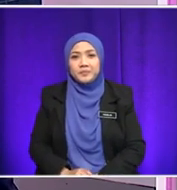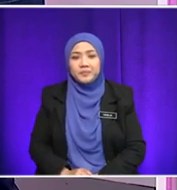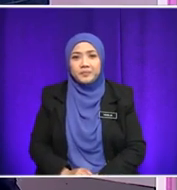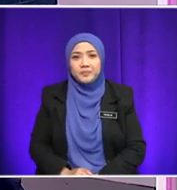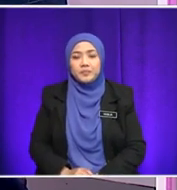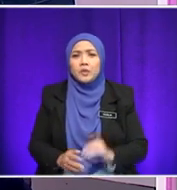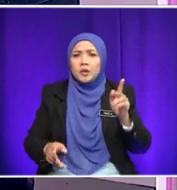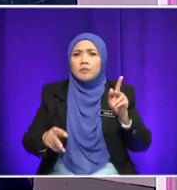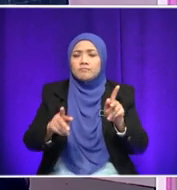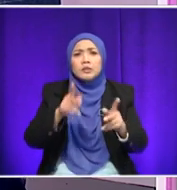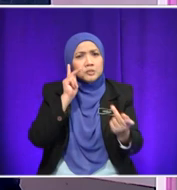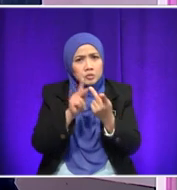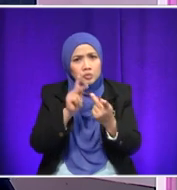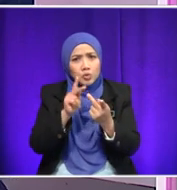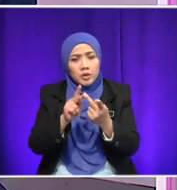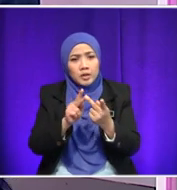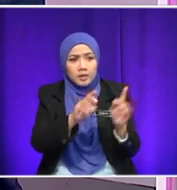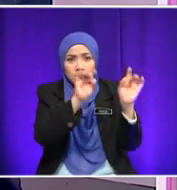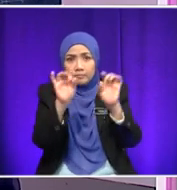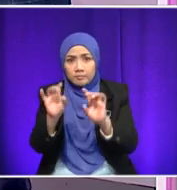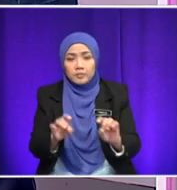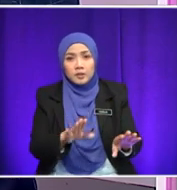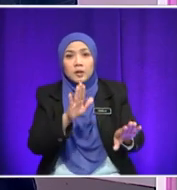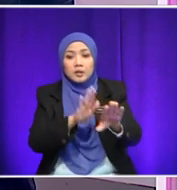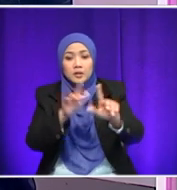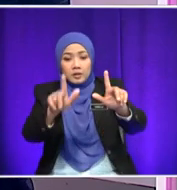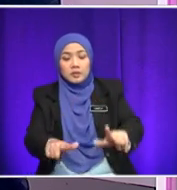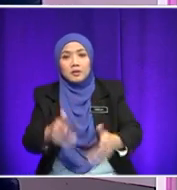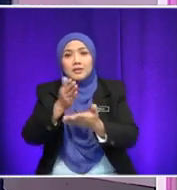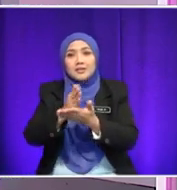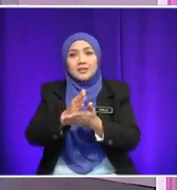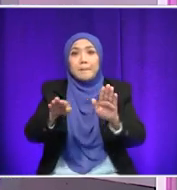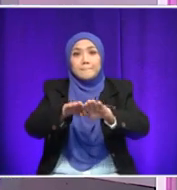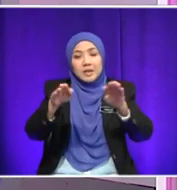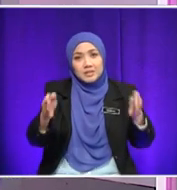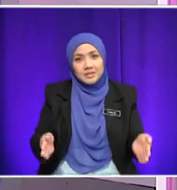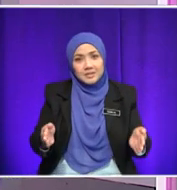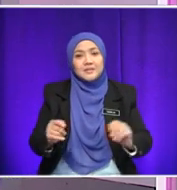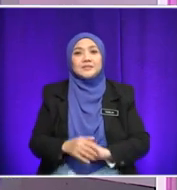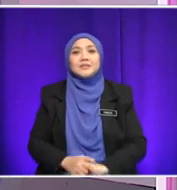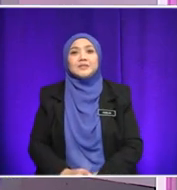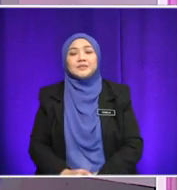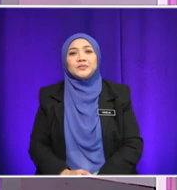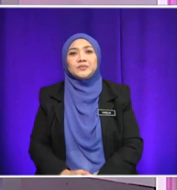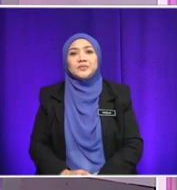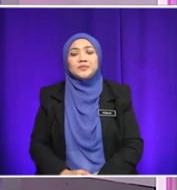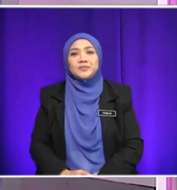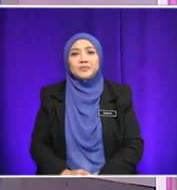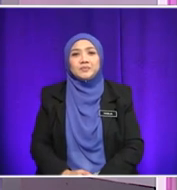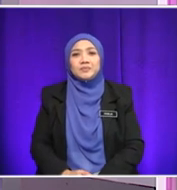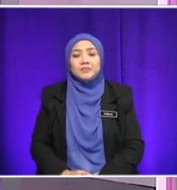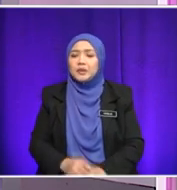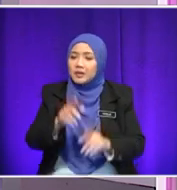jika sesuai dihias dengan gubahan berbentuk kubah dan diletakkan di tengah-tengah meja sebagai hiasan contoh berada di tengah-tengah